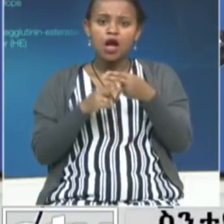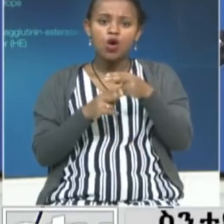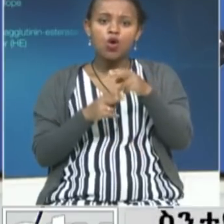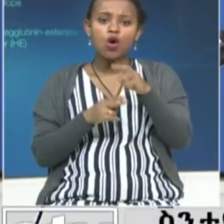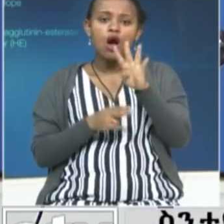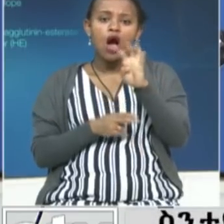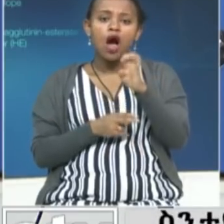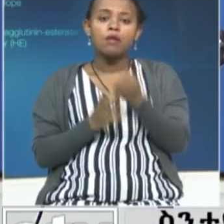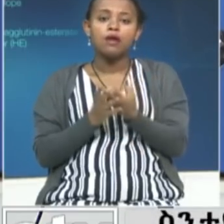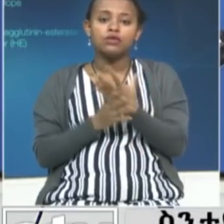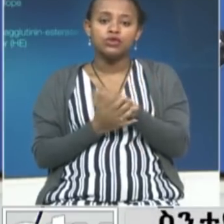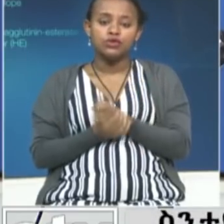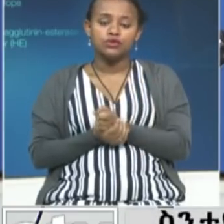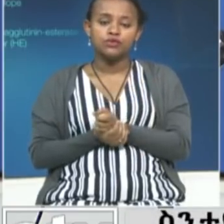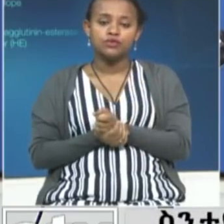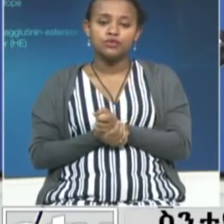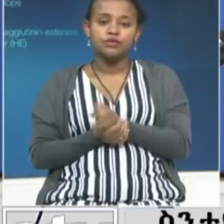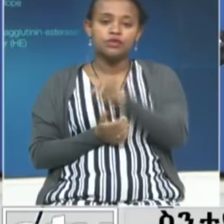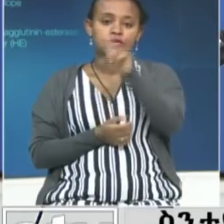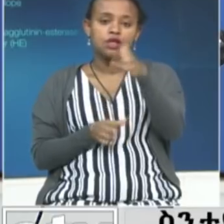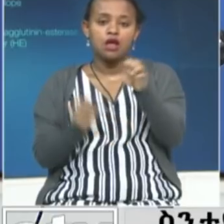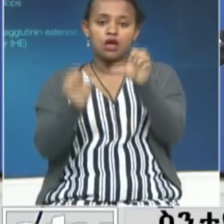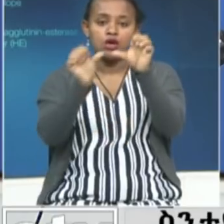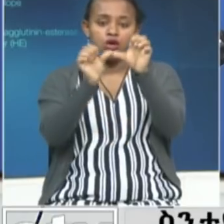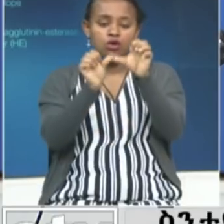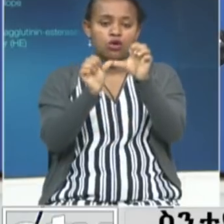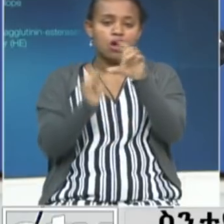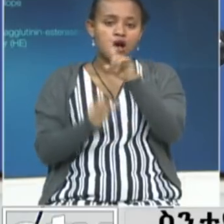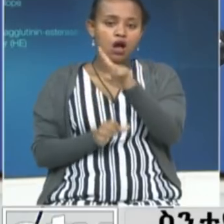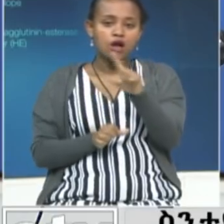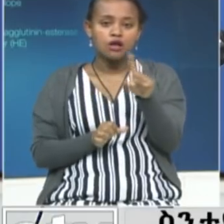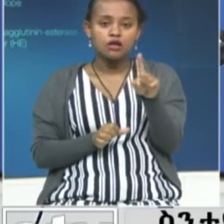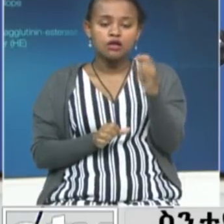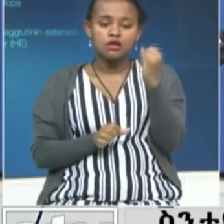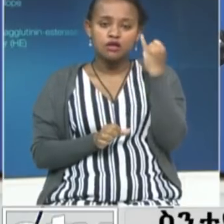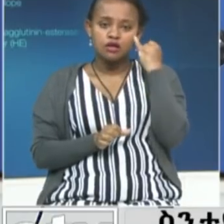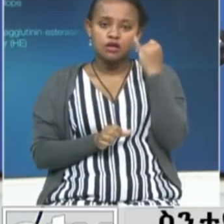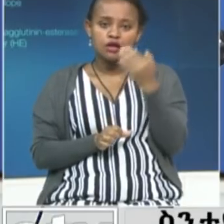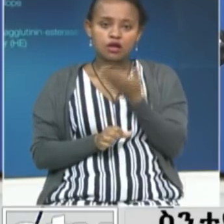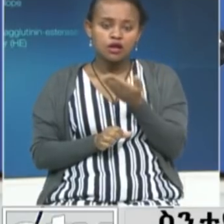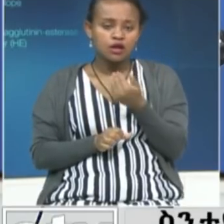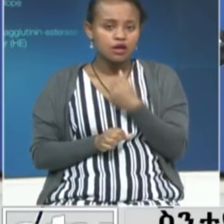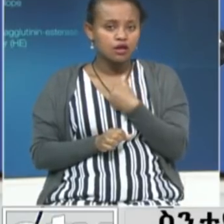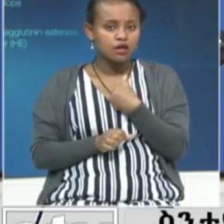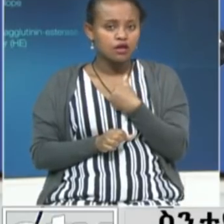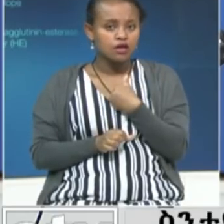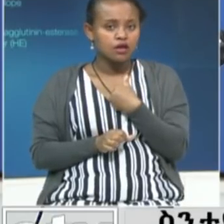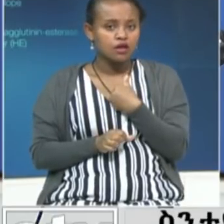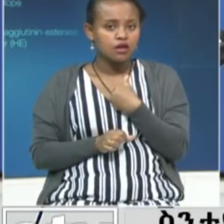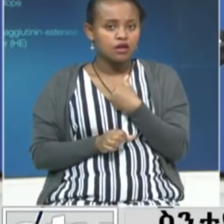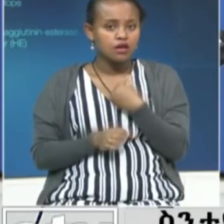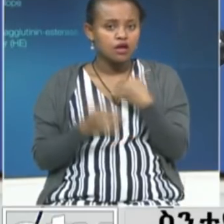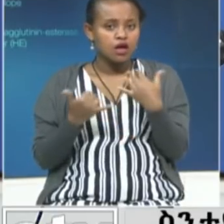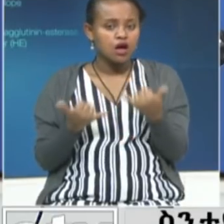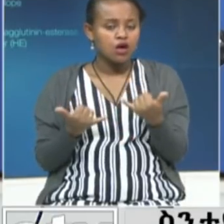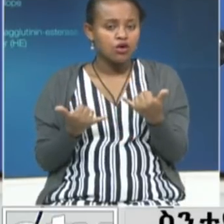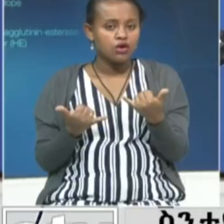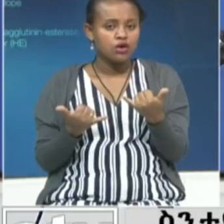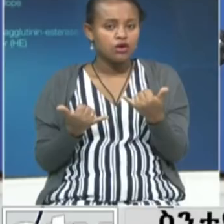ከአርባ ምንጭ ይቀጥሉ ጥያቄውን። እና አንድ የሆነ የተነጋካ ነገር ነበረ። ስጋ ከዚህ አሁን ስጋ